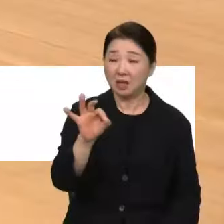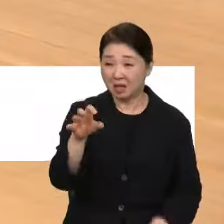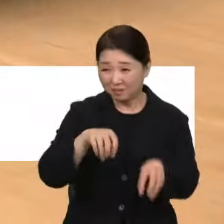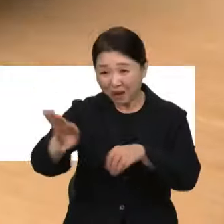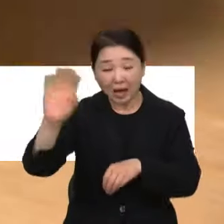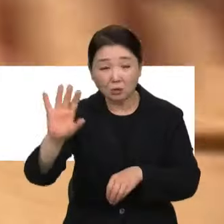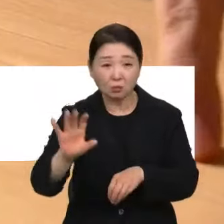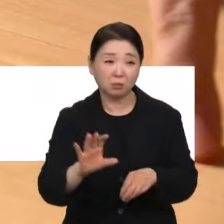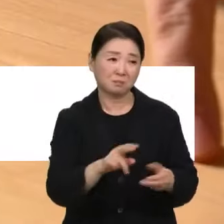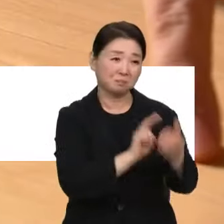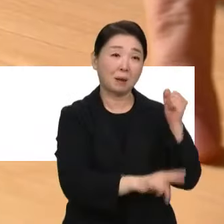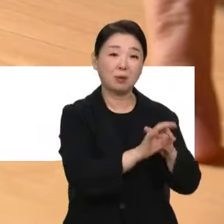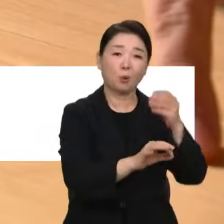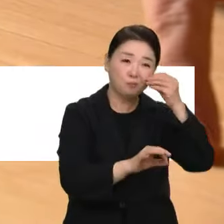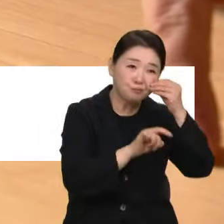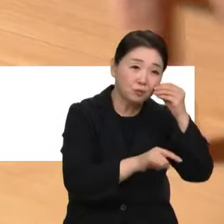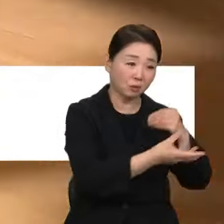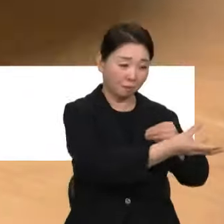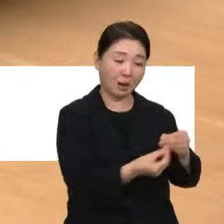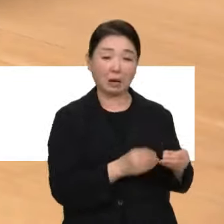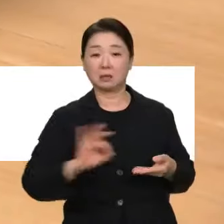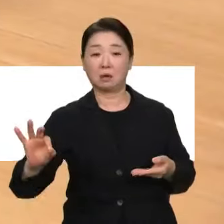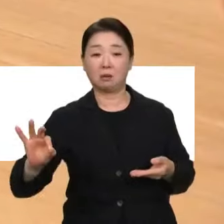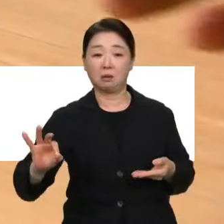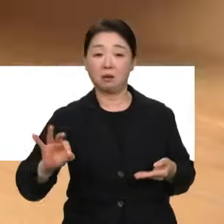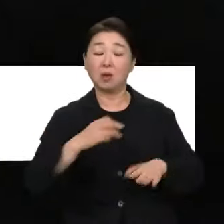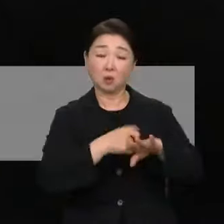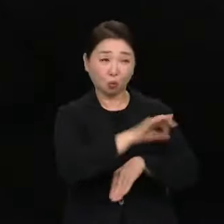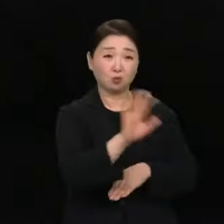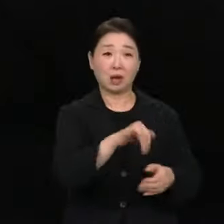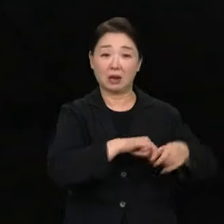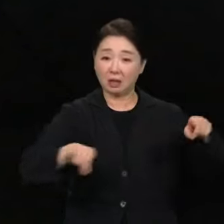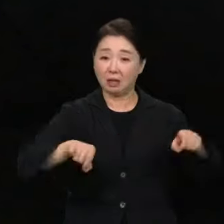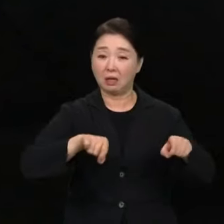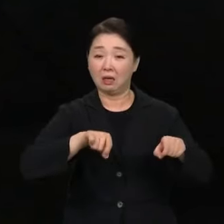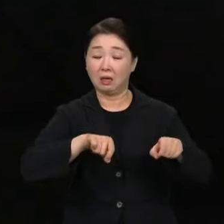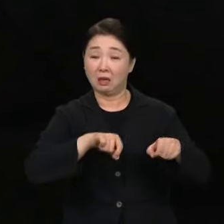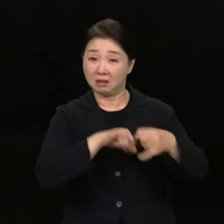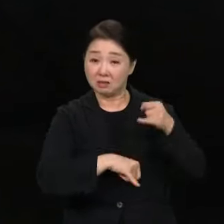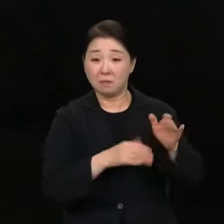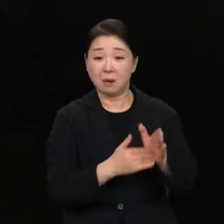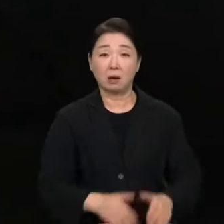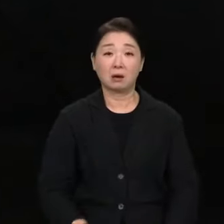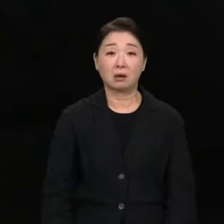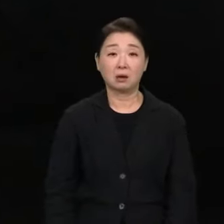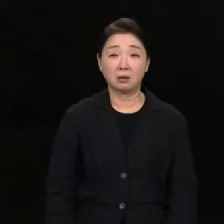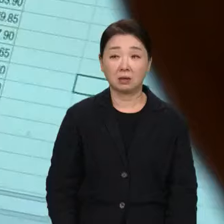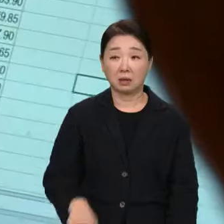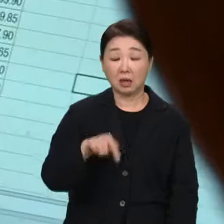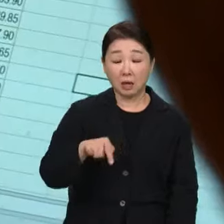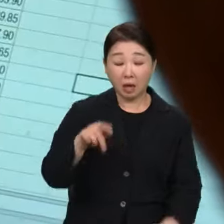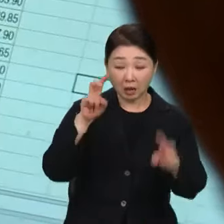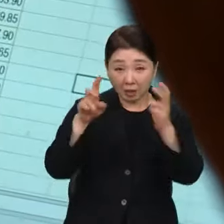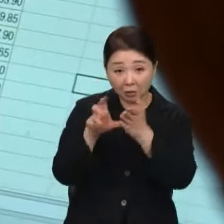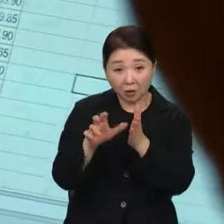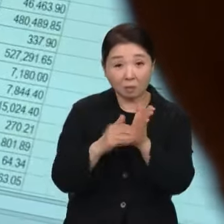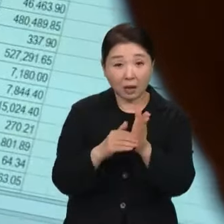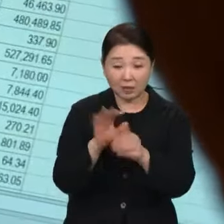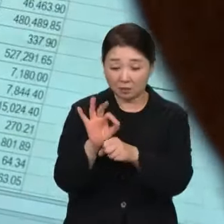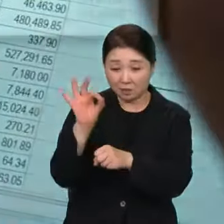그래서 여기서 하면은 이제 일부러 이제 지연을 시키는 거죠. 실제 A씨가 제보한 계열사 내부 자료엔 10년 전에도